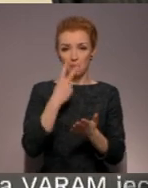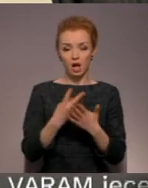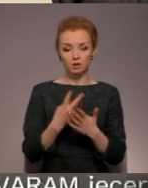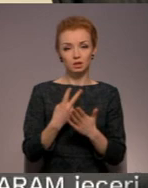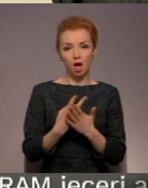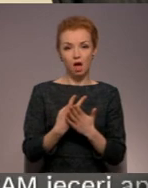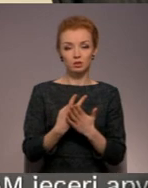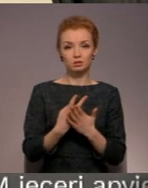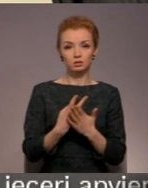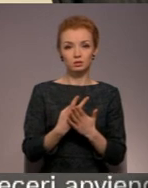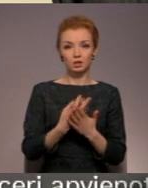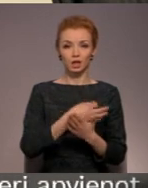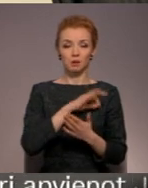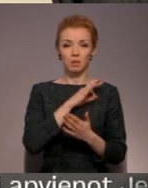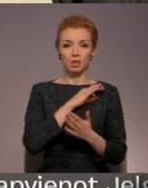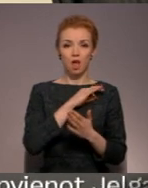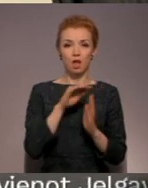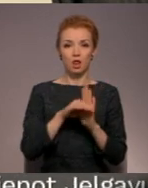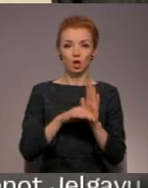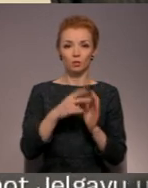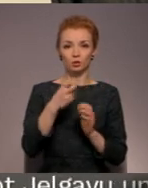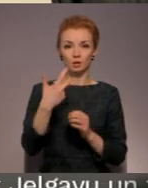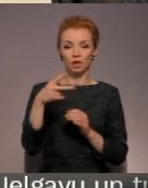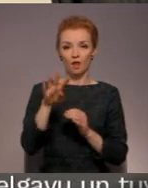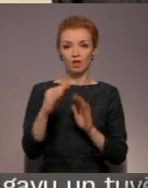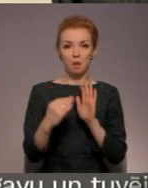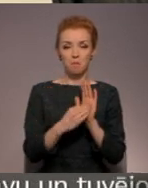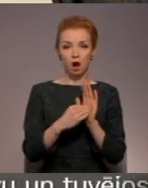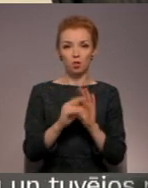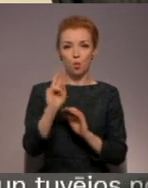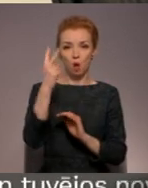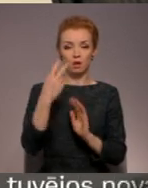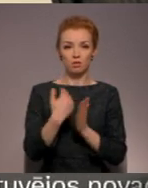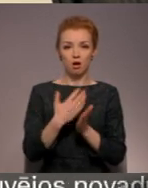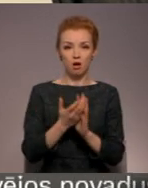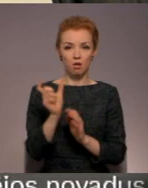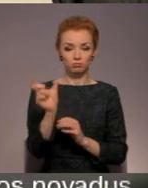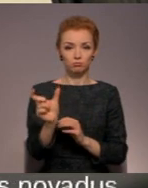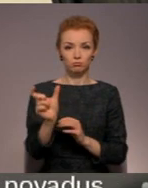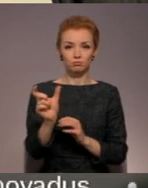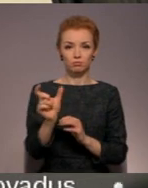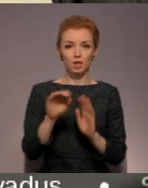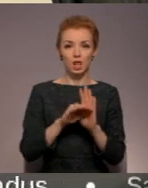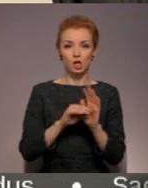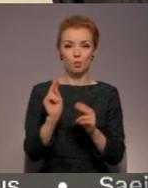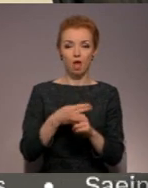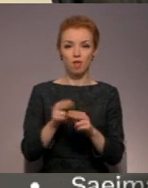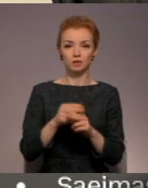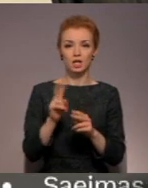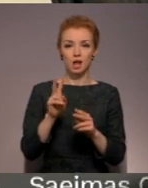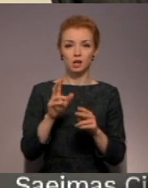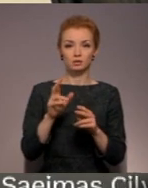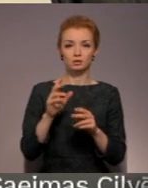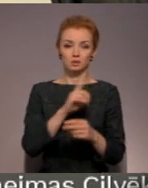paredzēts krimināla likuma 239. Panta 2. Daļā, likuma redakcijā, kas stājas